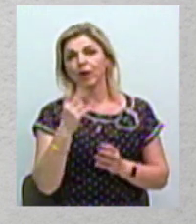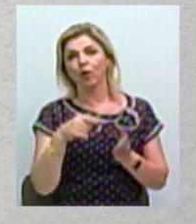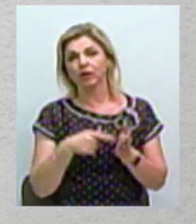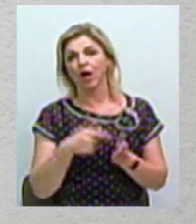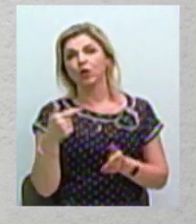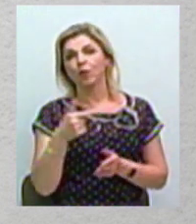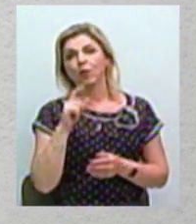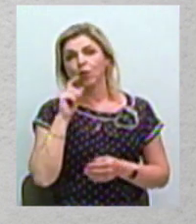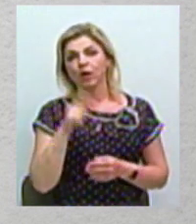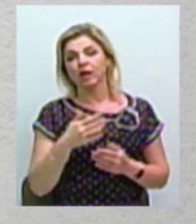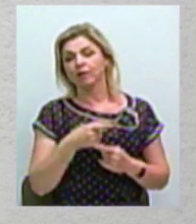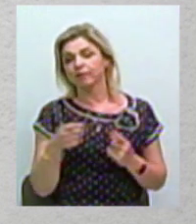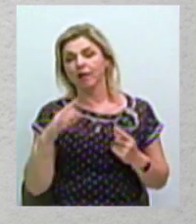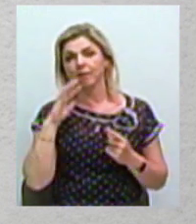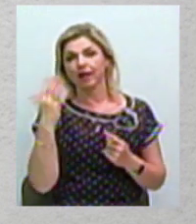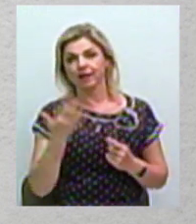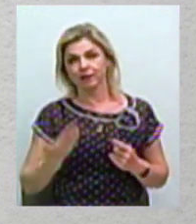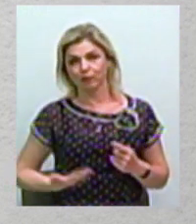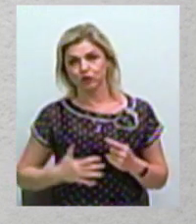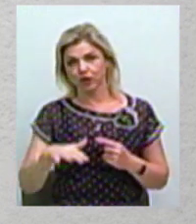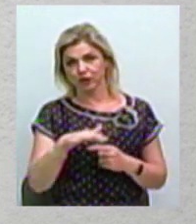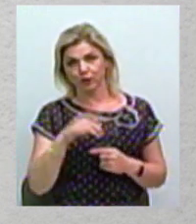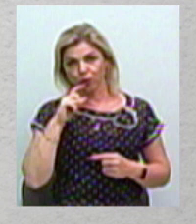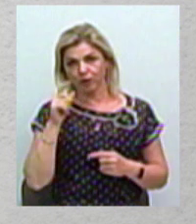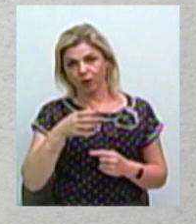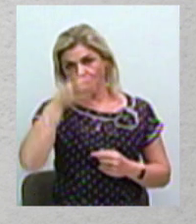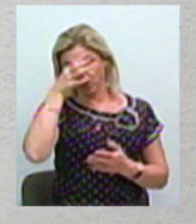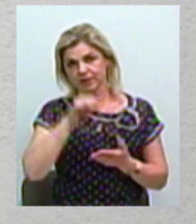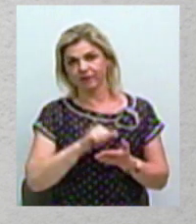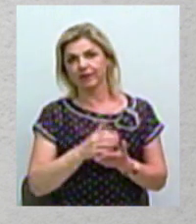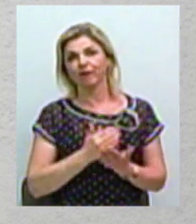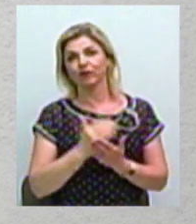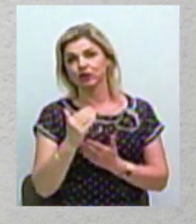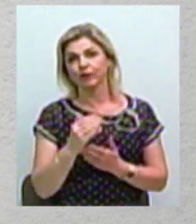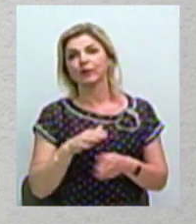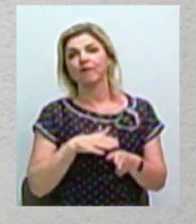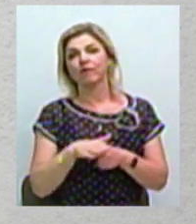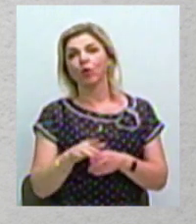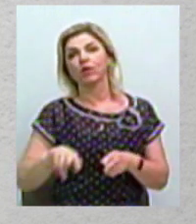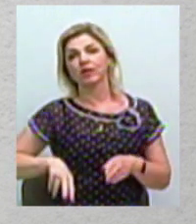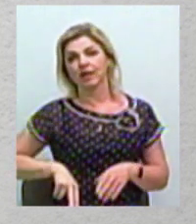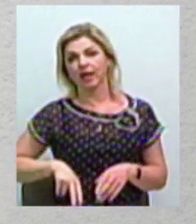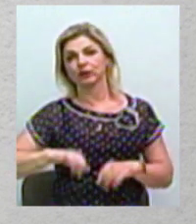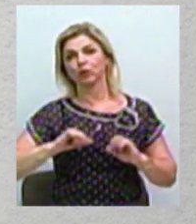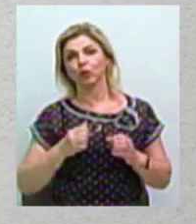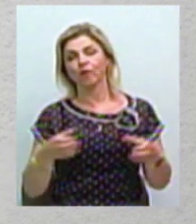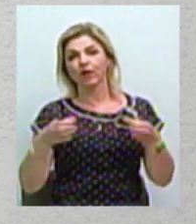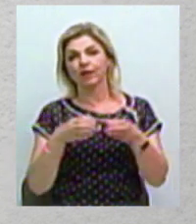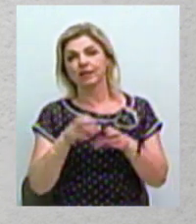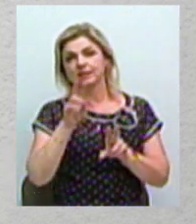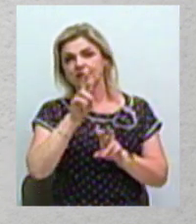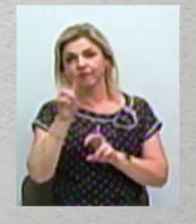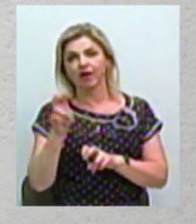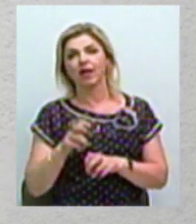протягом останніх 5 років проживає на території України. Освіта вища. Виконавчий директор товариства з обмеженою